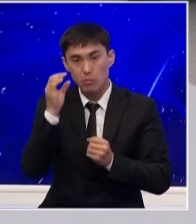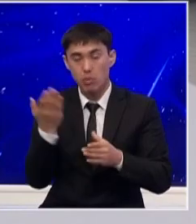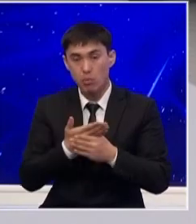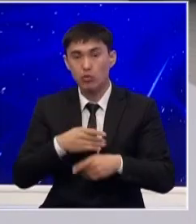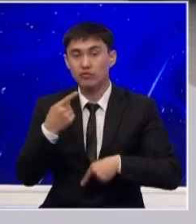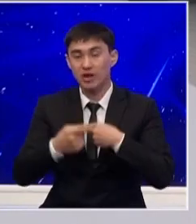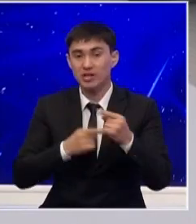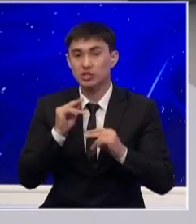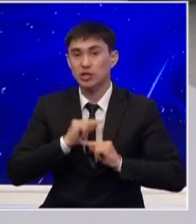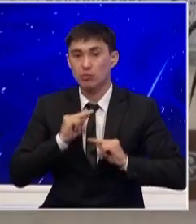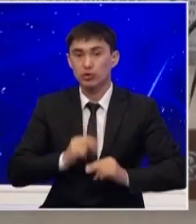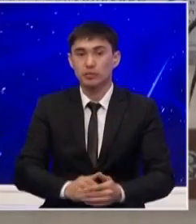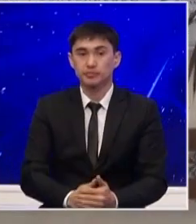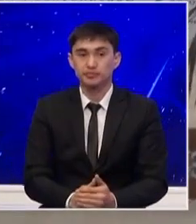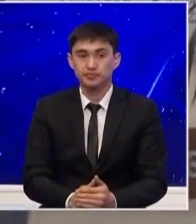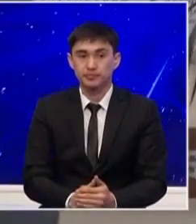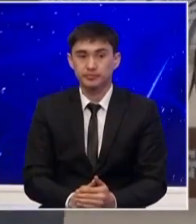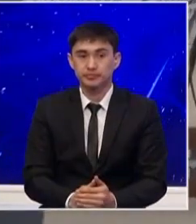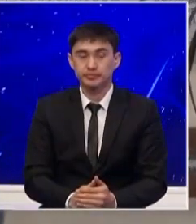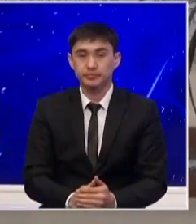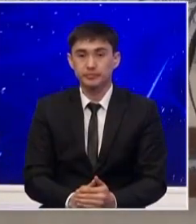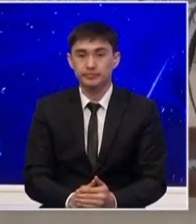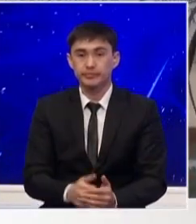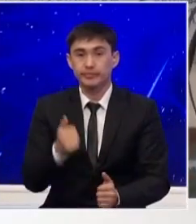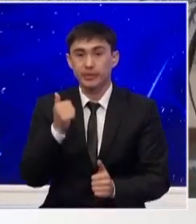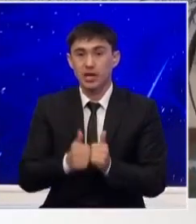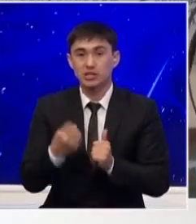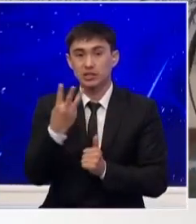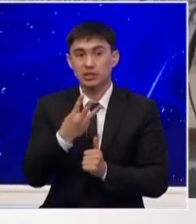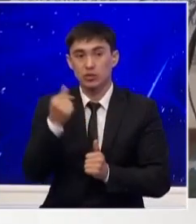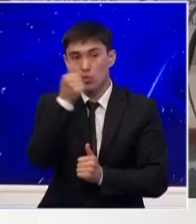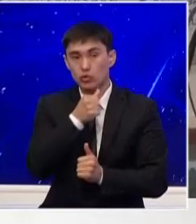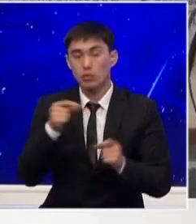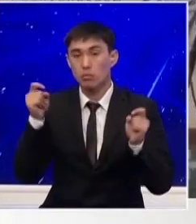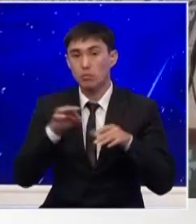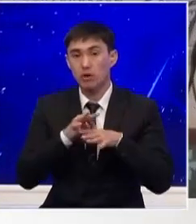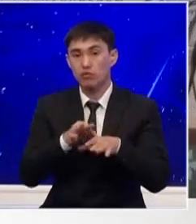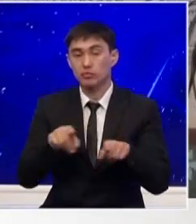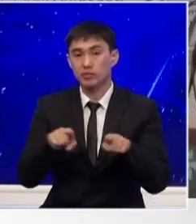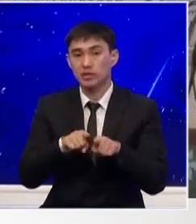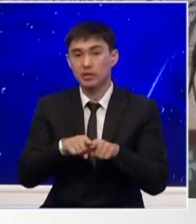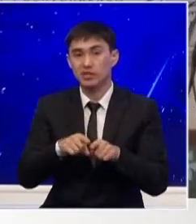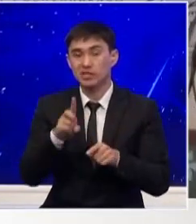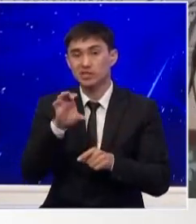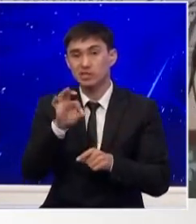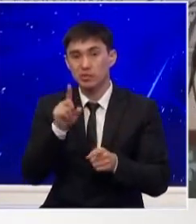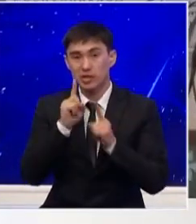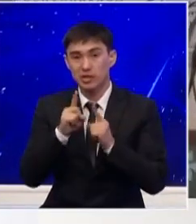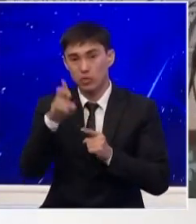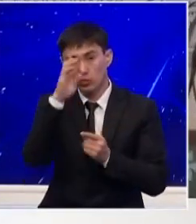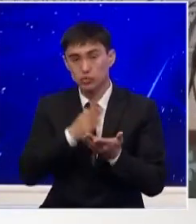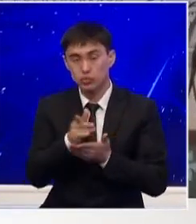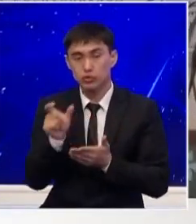помогут им в дальнейшей работе. Каждые 3 года мы проходим такие семинары государственных служащих. Спасибо большое